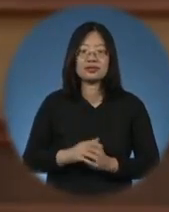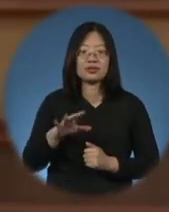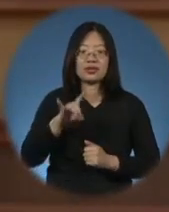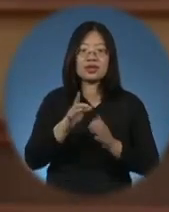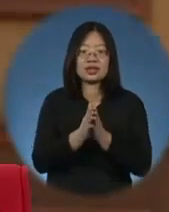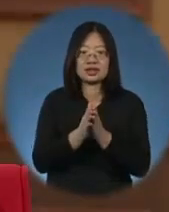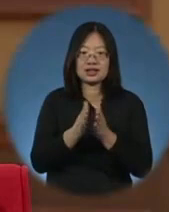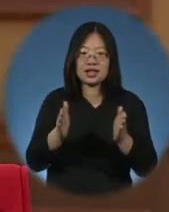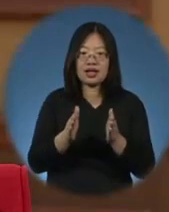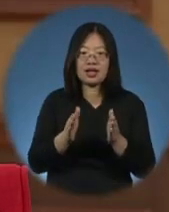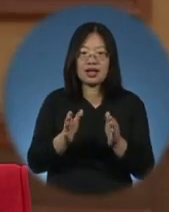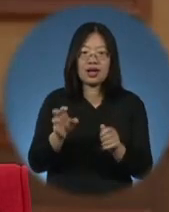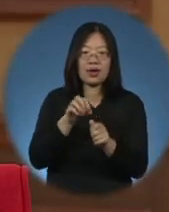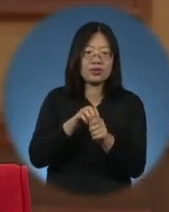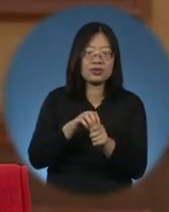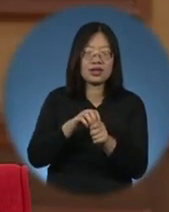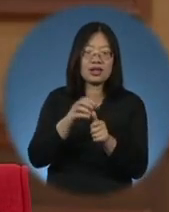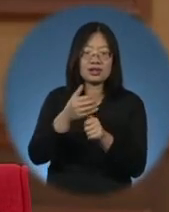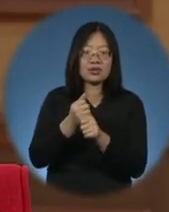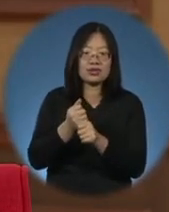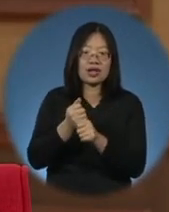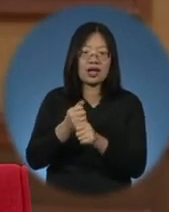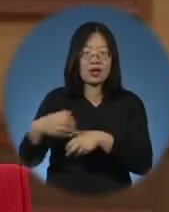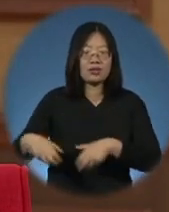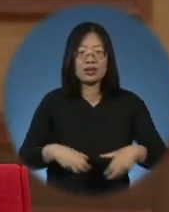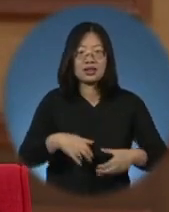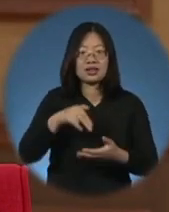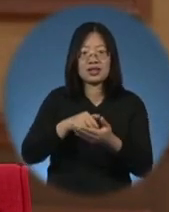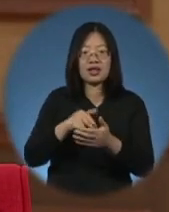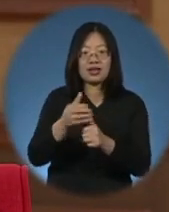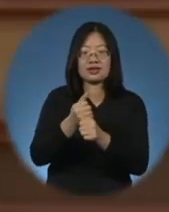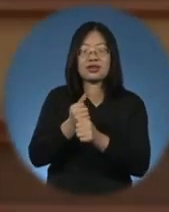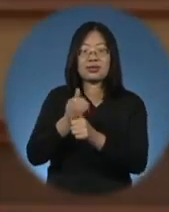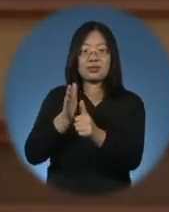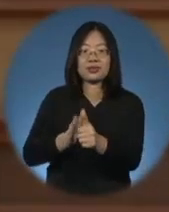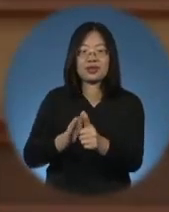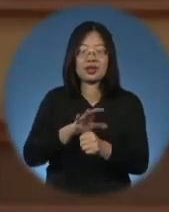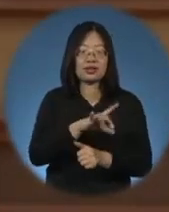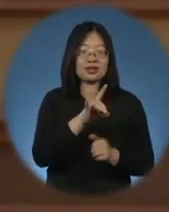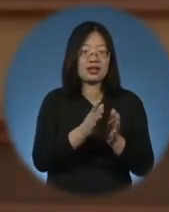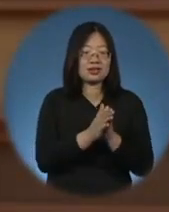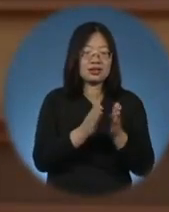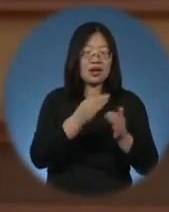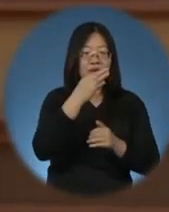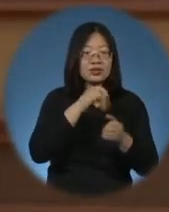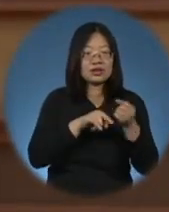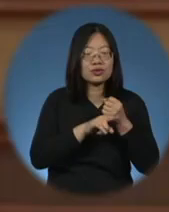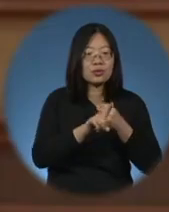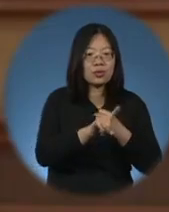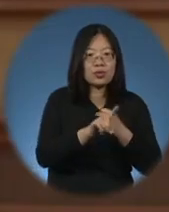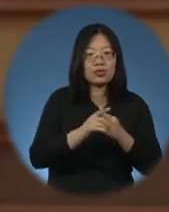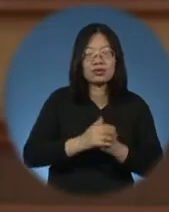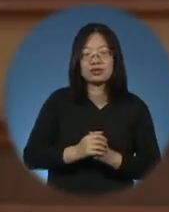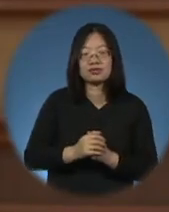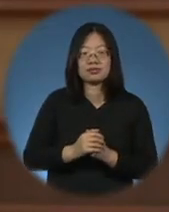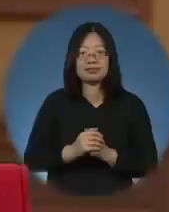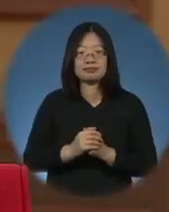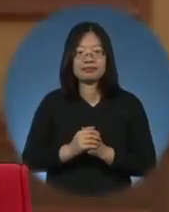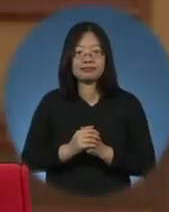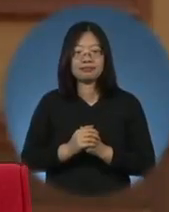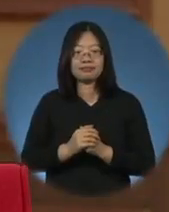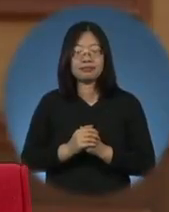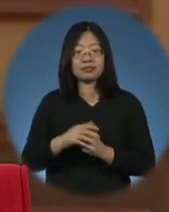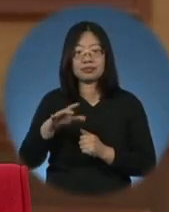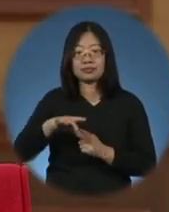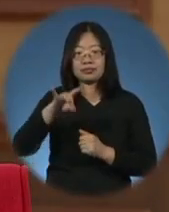먼저 시작하시고 업을까 잡을까 망설여지는 상황에선 잡으십시오. 먼저 시작하는 게 왜 유리합니까?